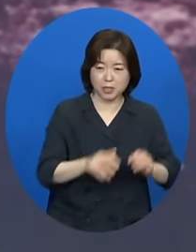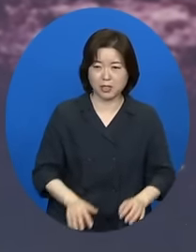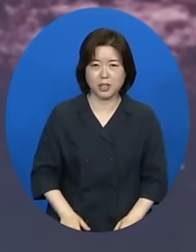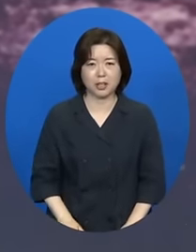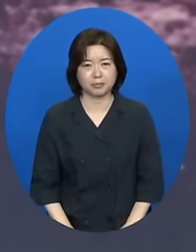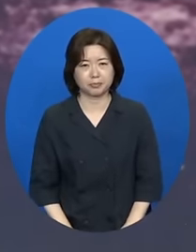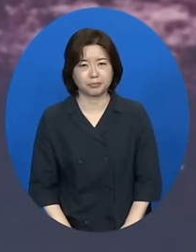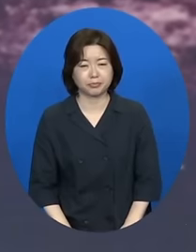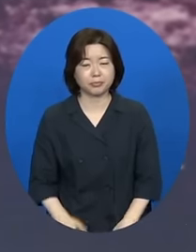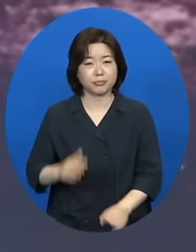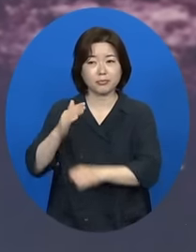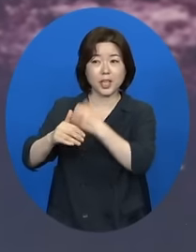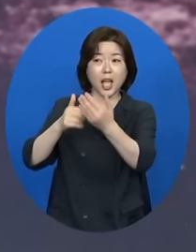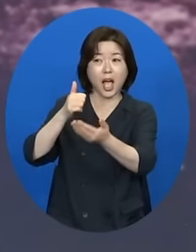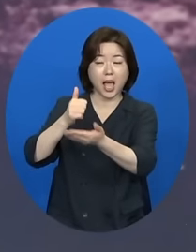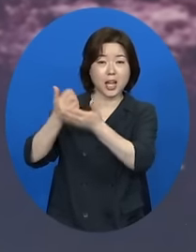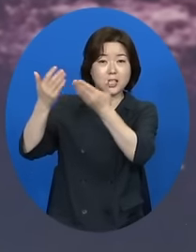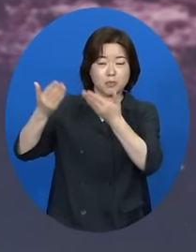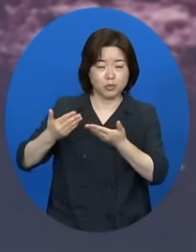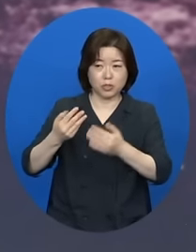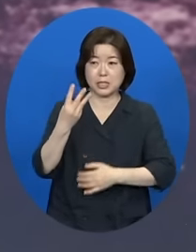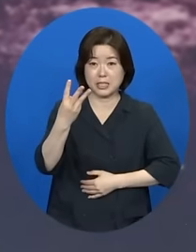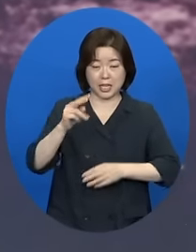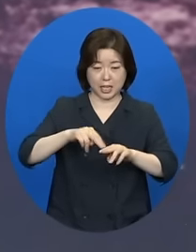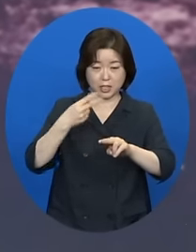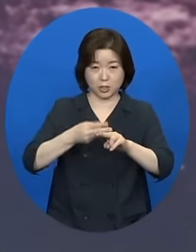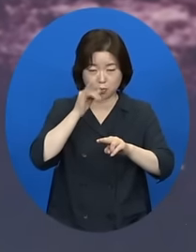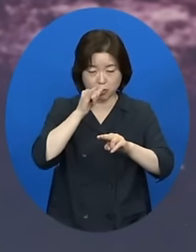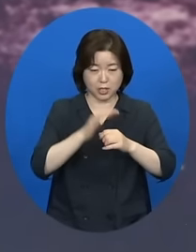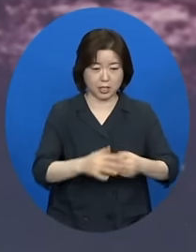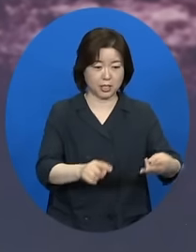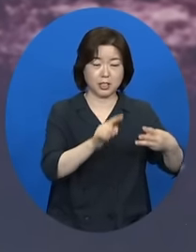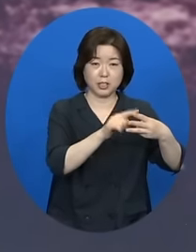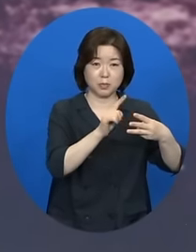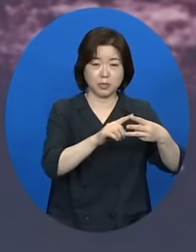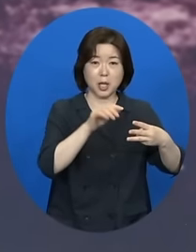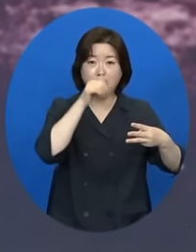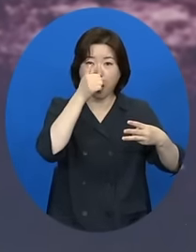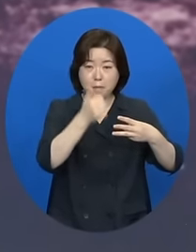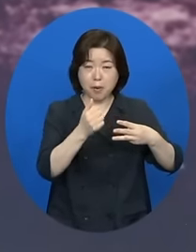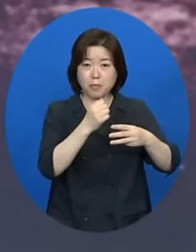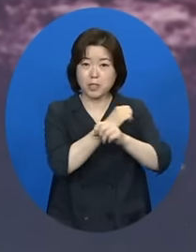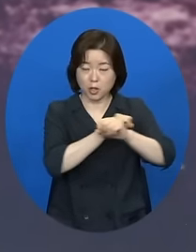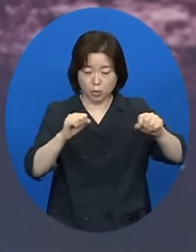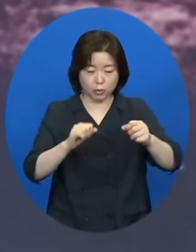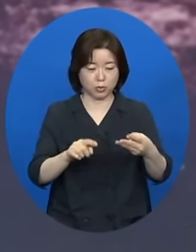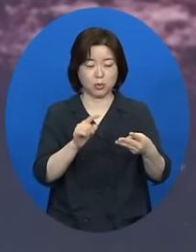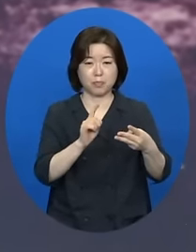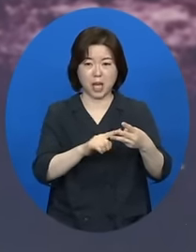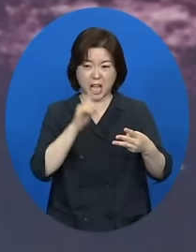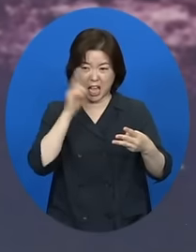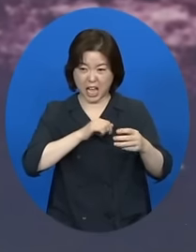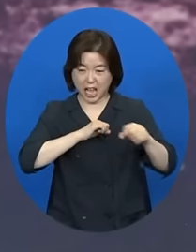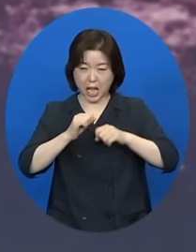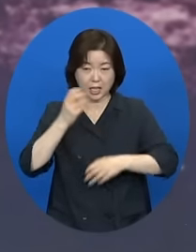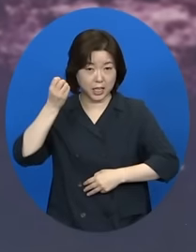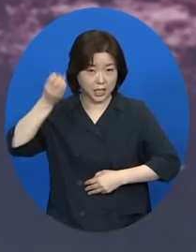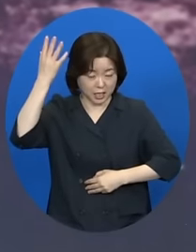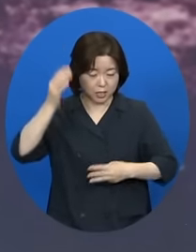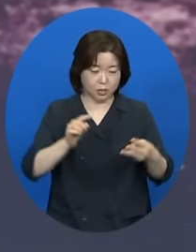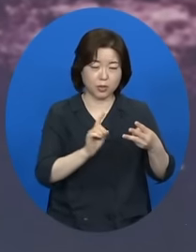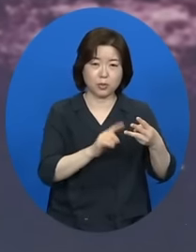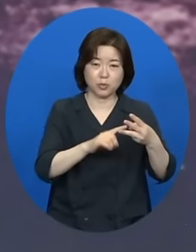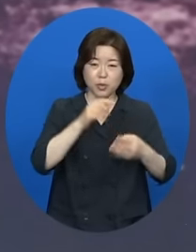주시는 세 가지 선물이 있다라고 얘기를 해요. 세 가지. 첫 번째는 범죄의 용서, 두 번째 악행의 망각, 세 번째는